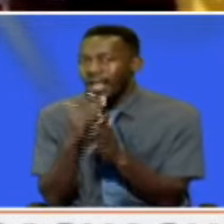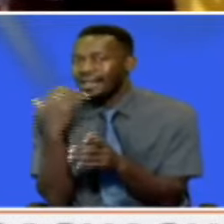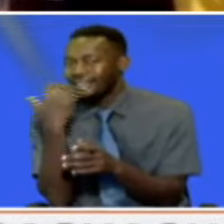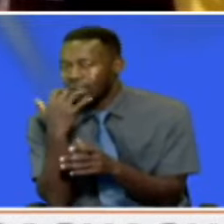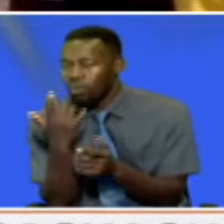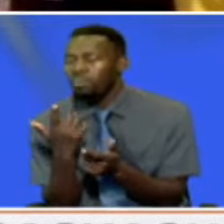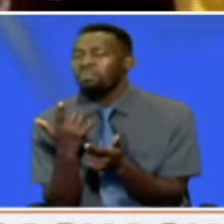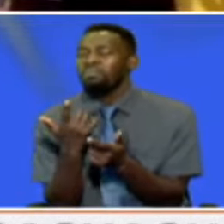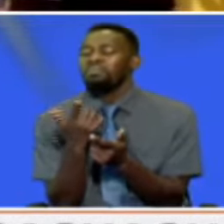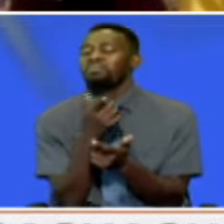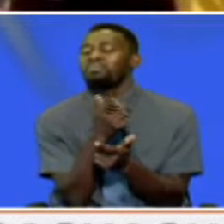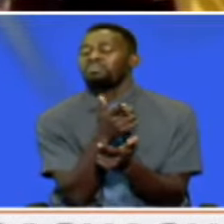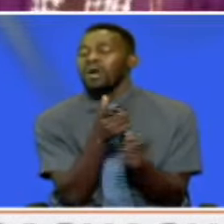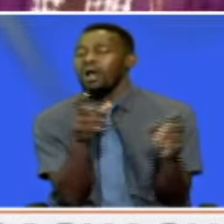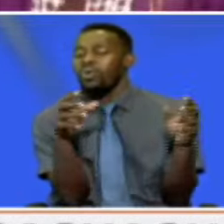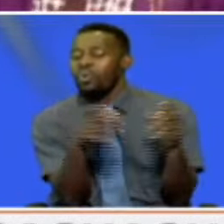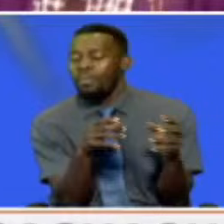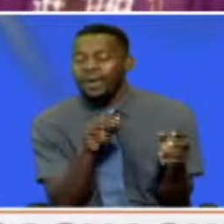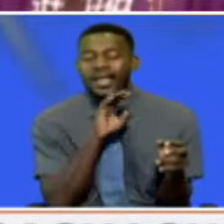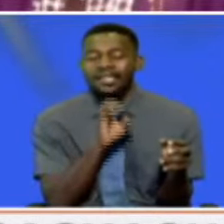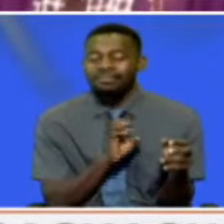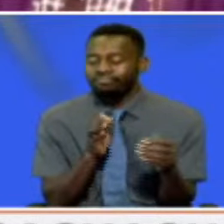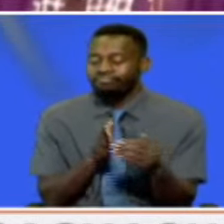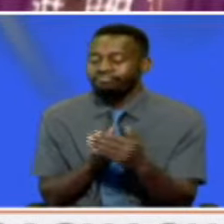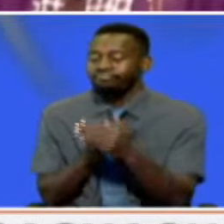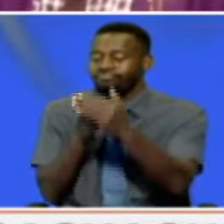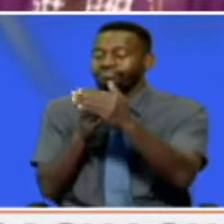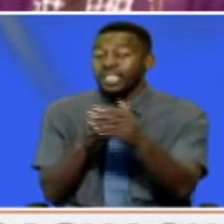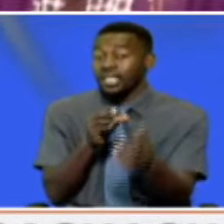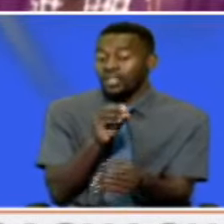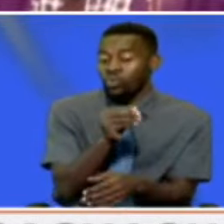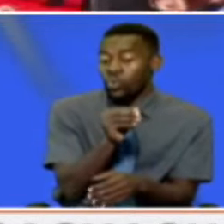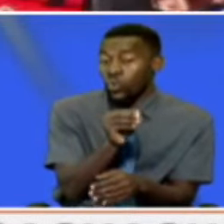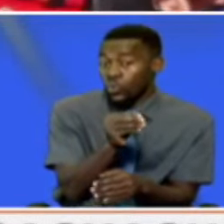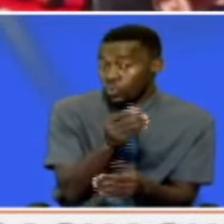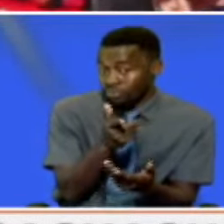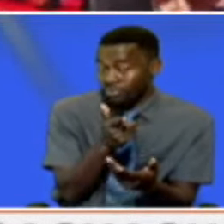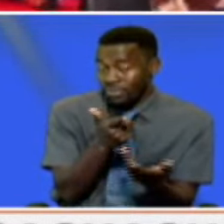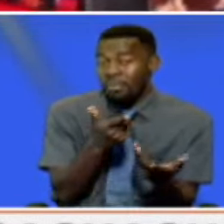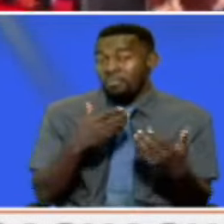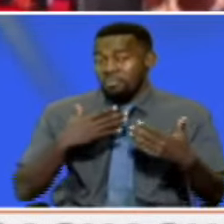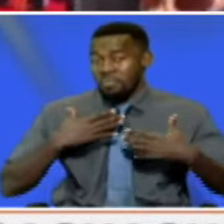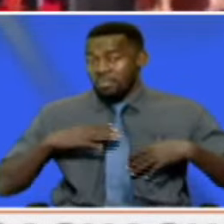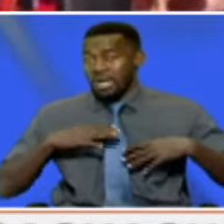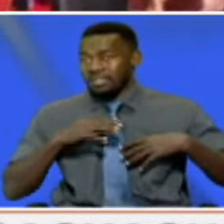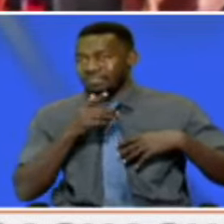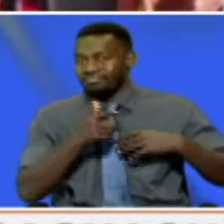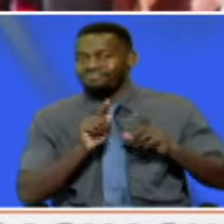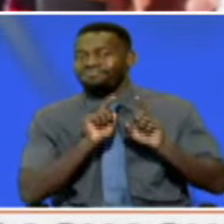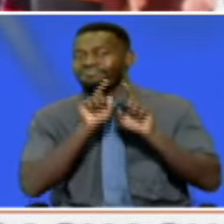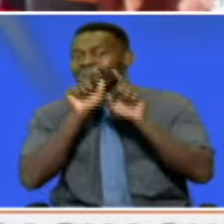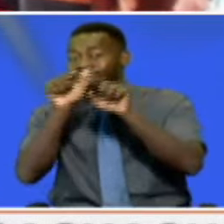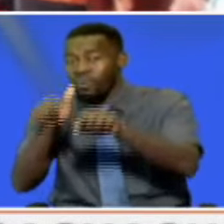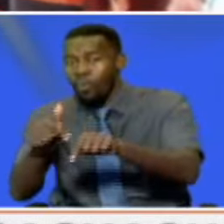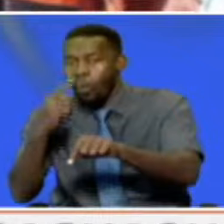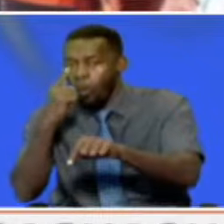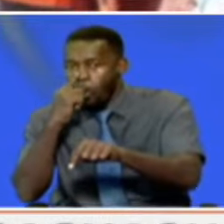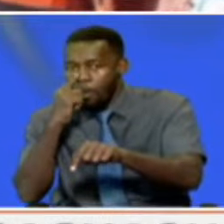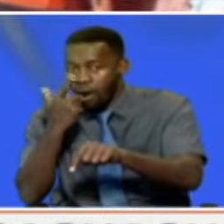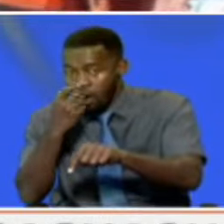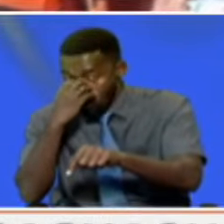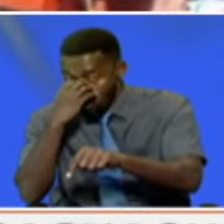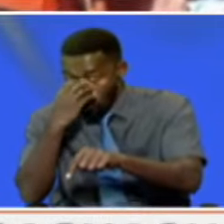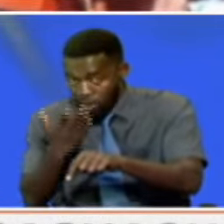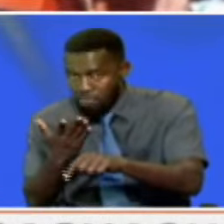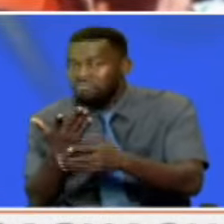hiki cha wazee ndicho kiliongoza jamii ya Agikuyu kutoka ukanda huu hadi nyumbani kwa Rais William Ruto kwa mkutano maarufu